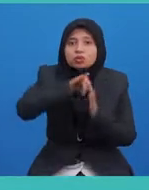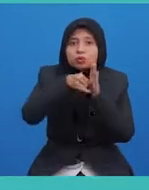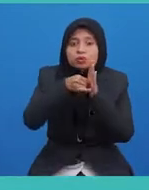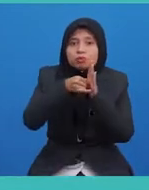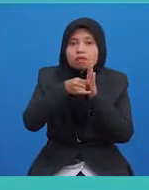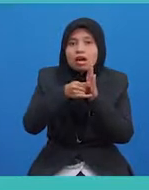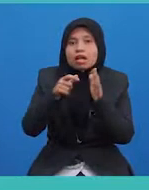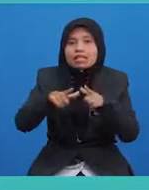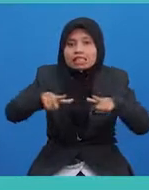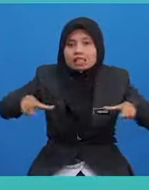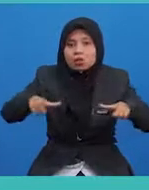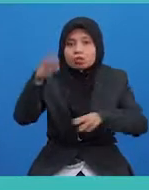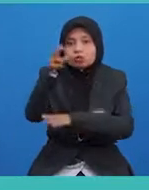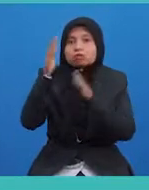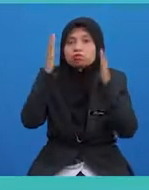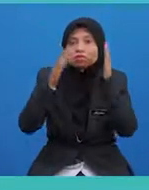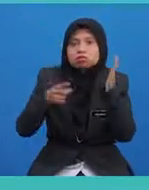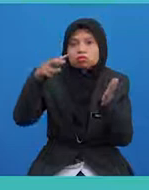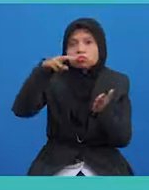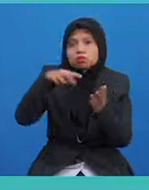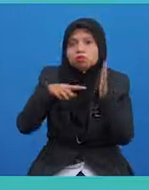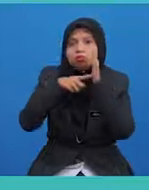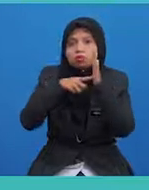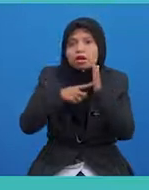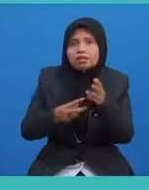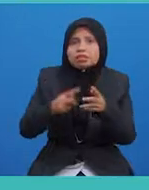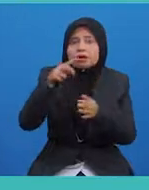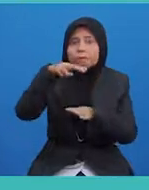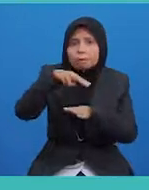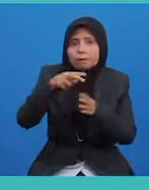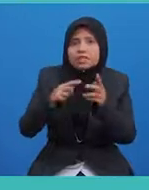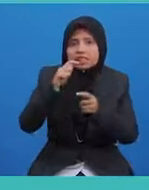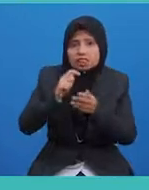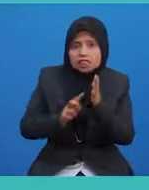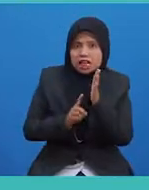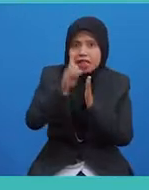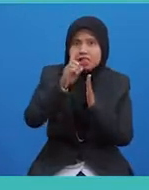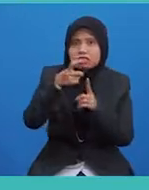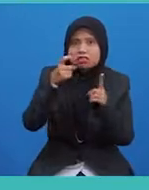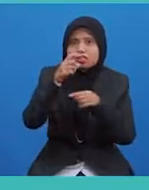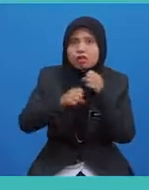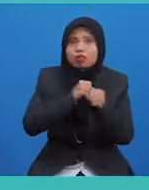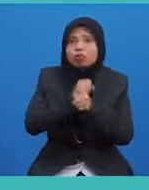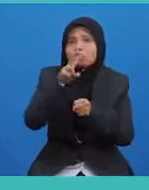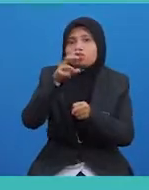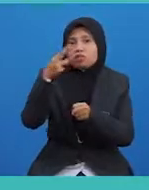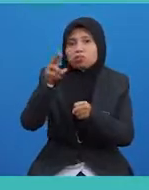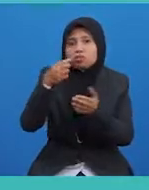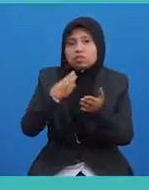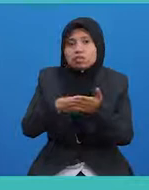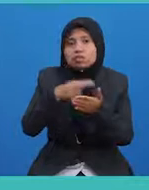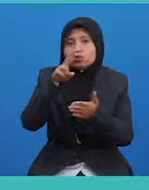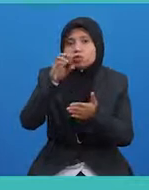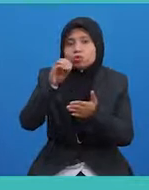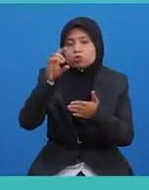Jumlah keluasan hutan Malaysia menunjukkan peningkatan dari tahun 2000 hingga tahun 2017. Jumlah